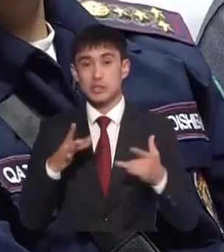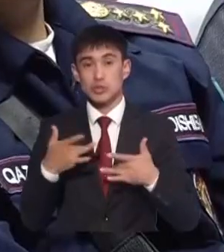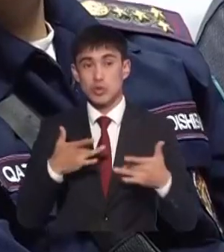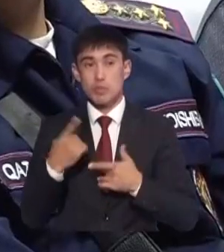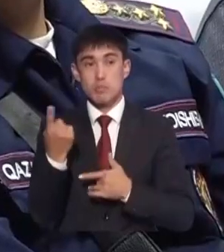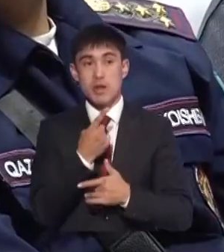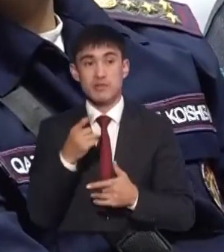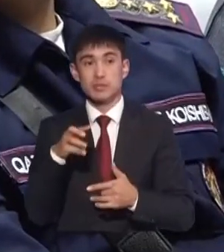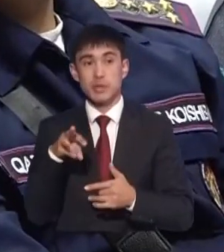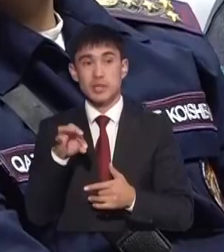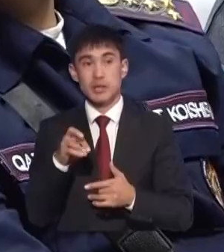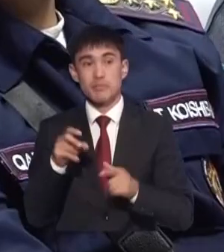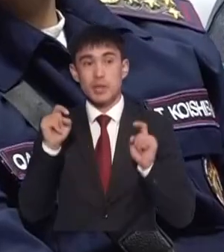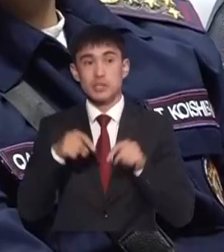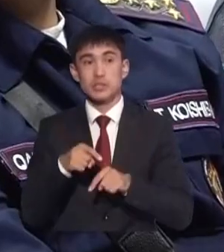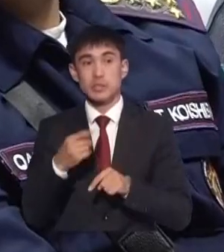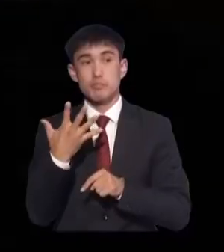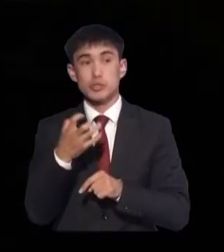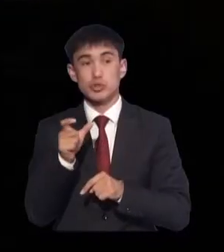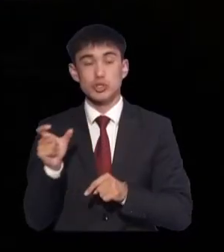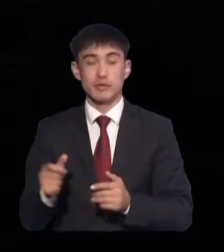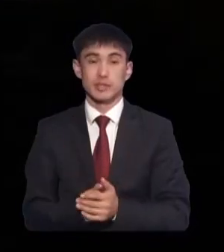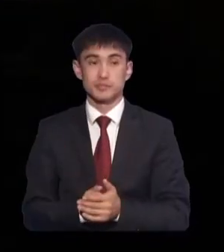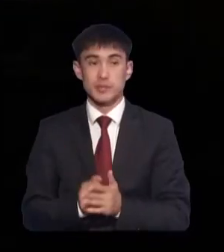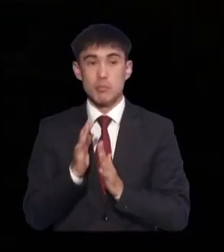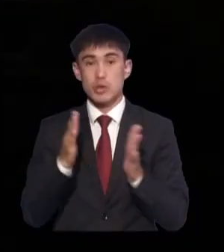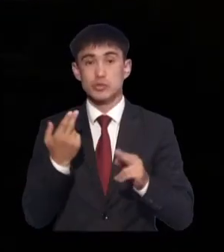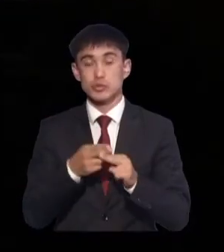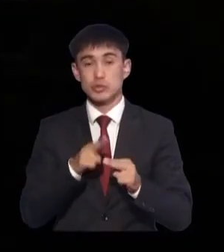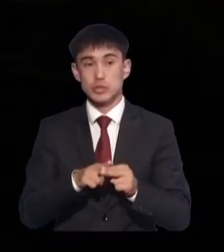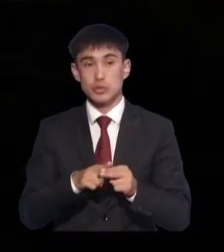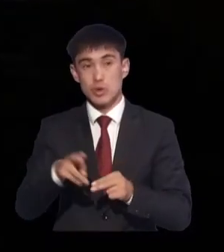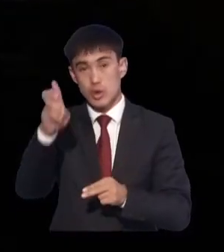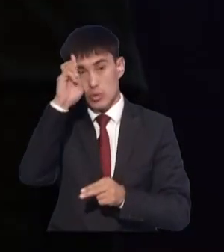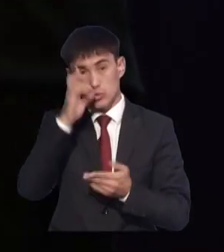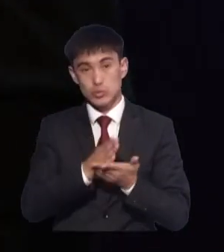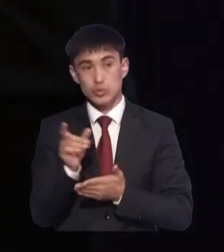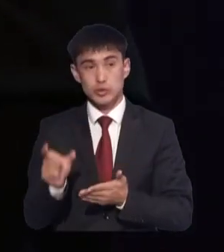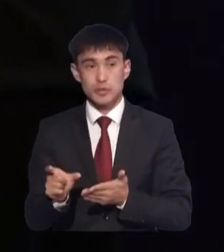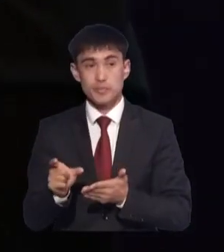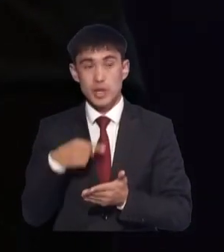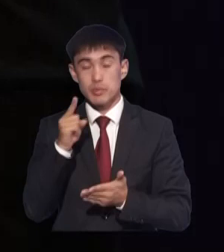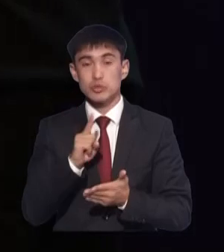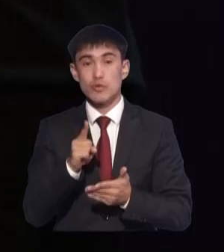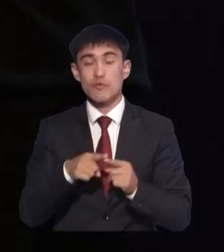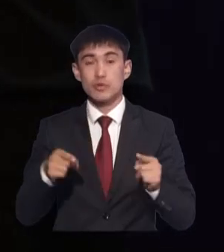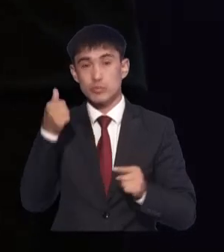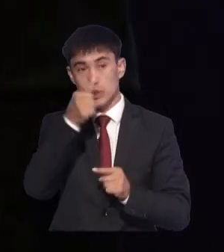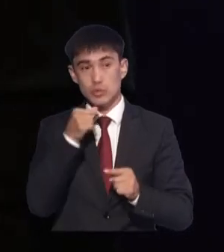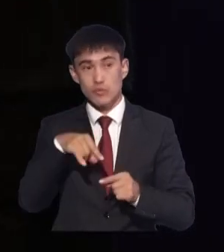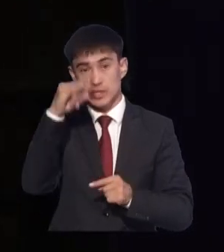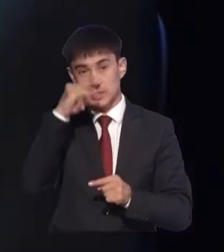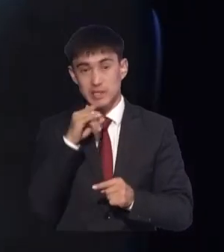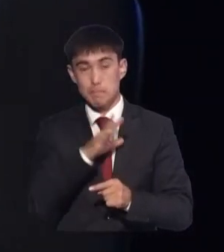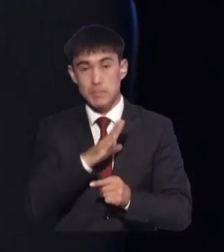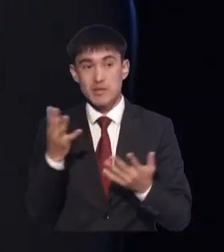премьеру первого спектакля посетило около 500 зрителей, большинство из которых – государственные служащие. Отметим, что в текущем году в